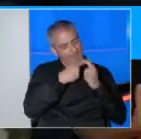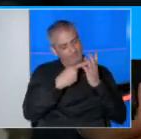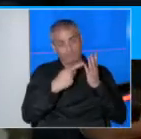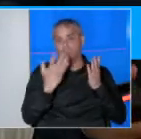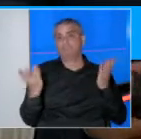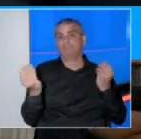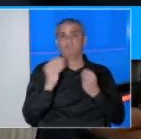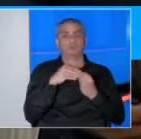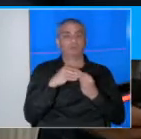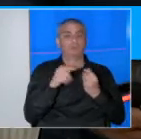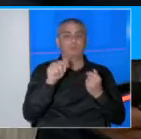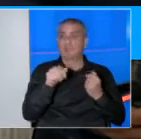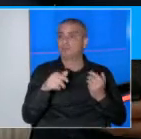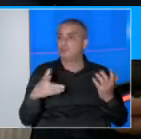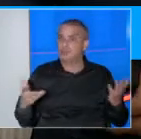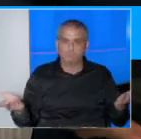בפעם הנוספת הזו.